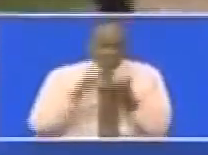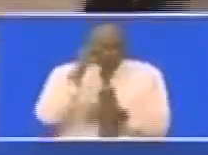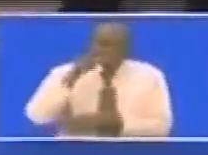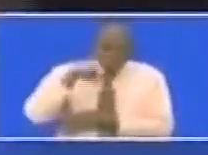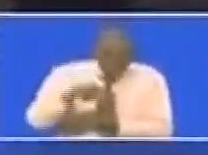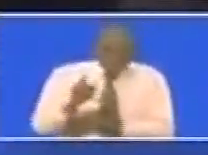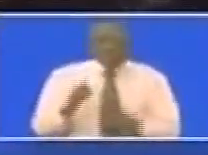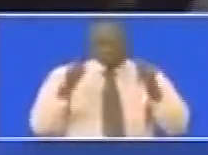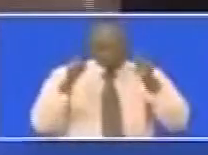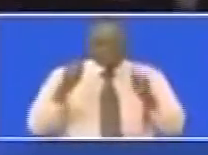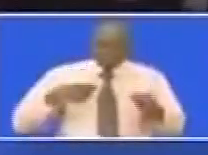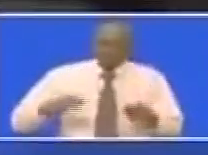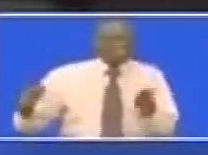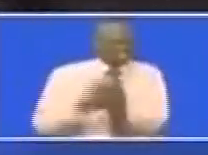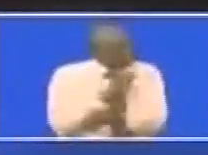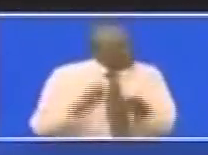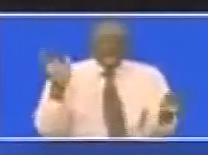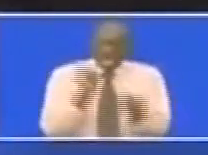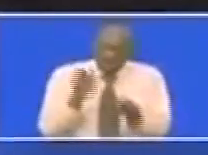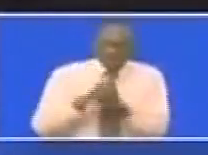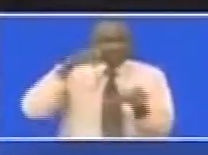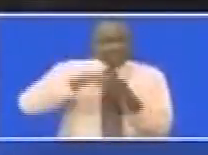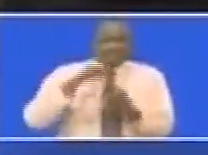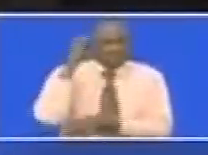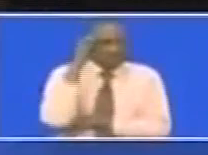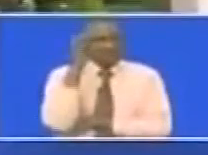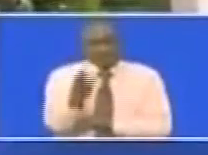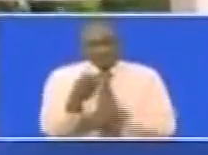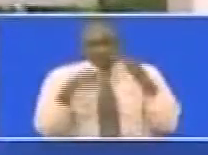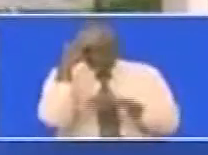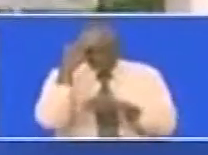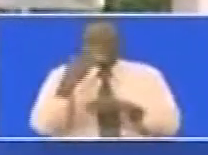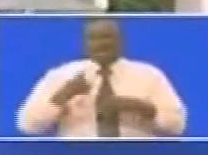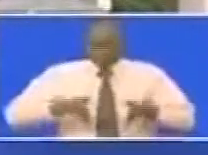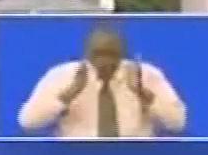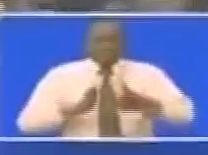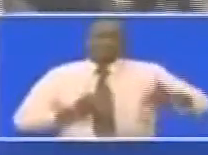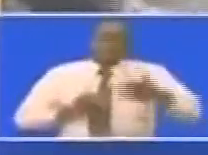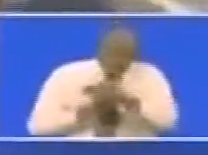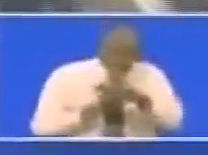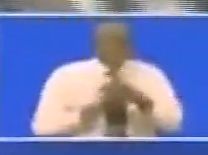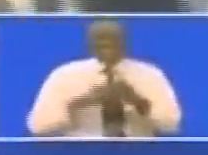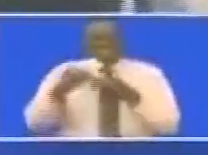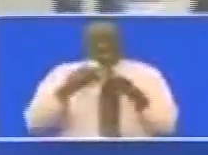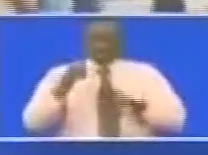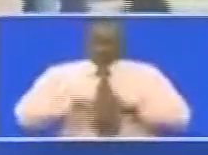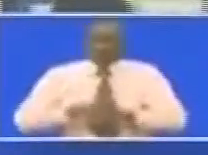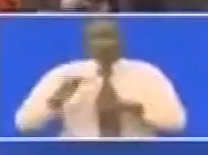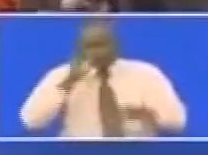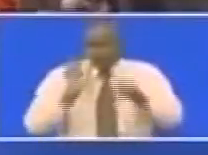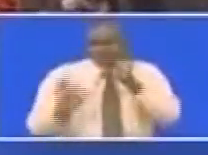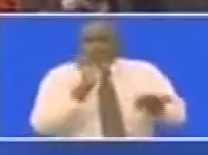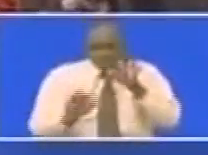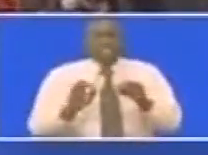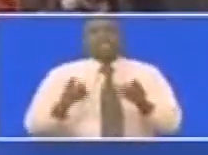Wanafunzi waliogoma wakifanya uharibifu mkubwa ndani ya chuo, kuziba barabara zipitazo karibu na chuo chao na hata kuteketeza